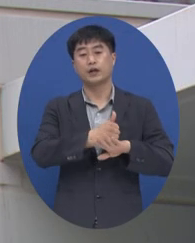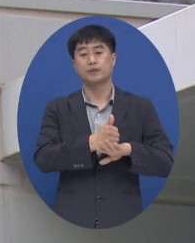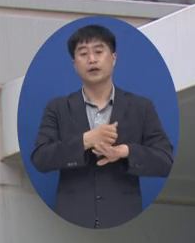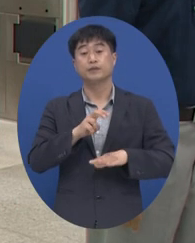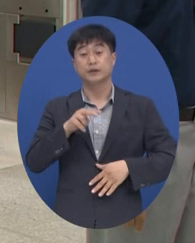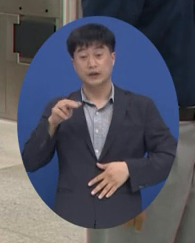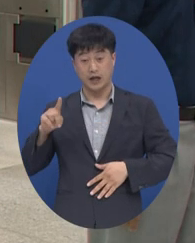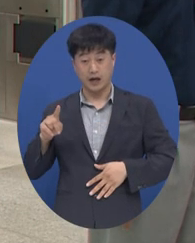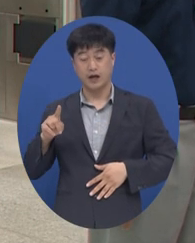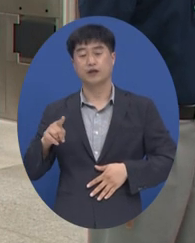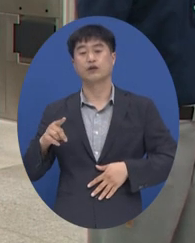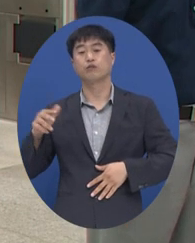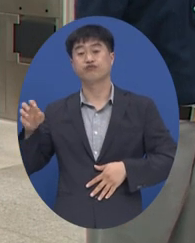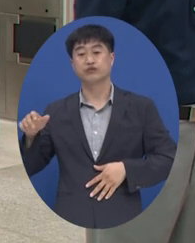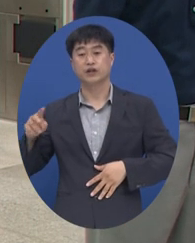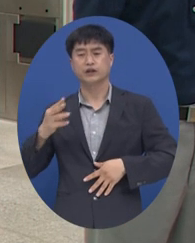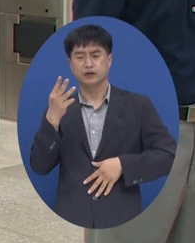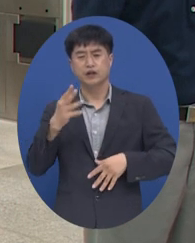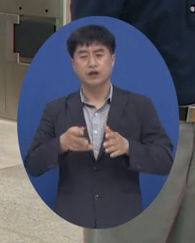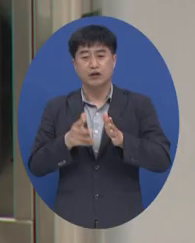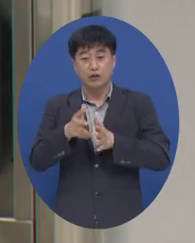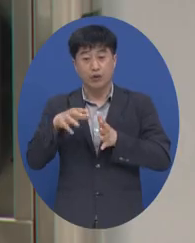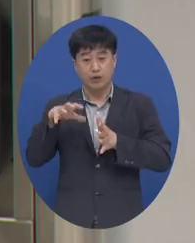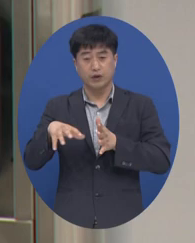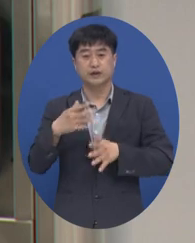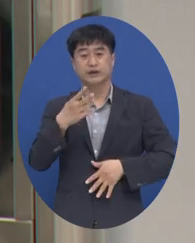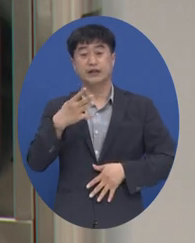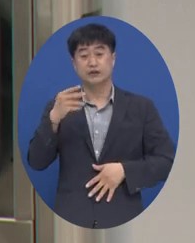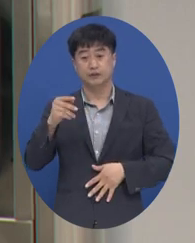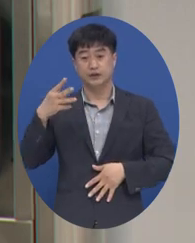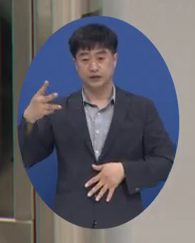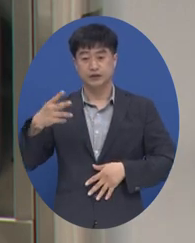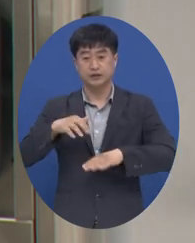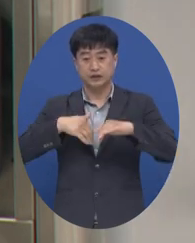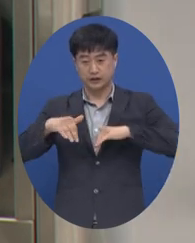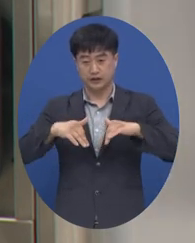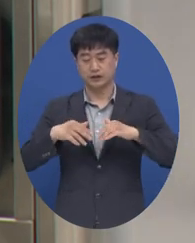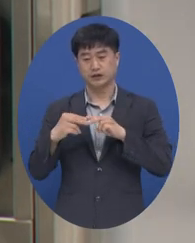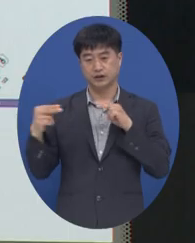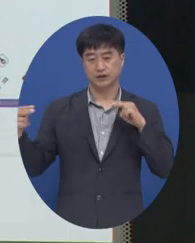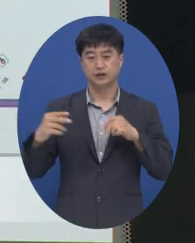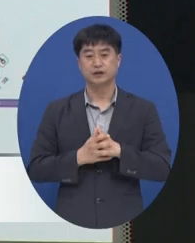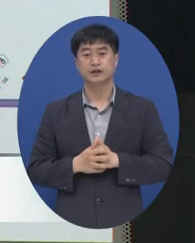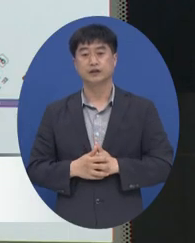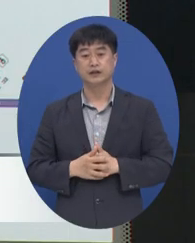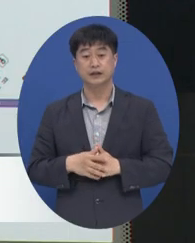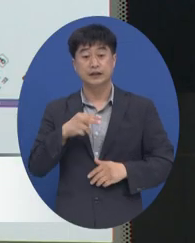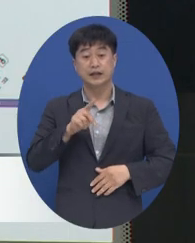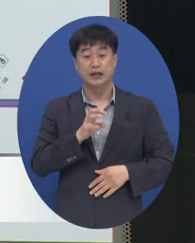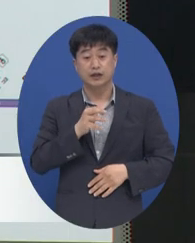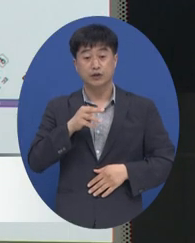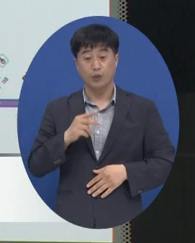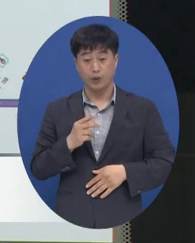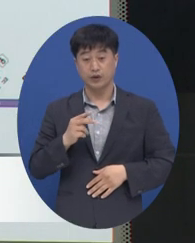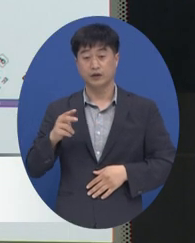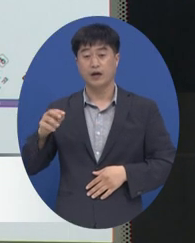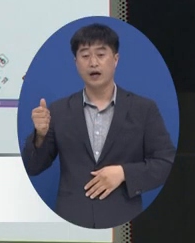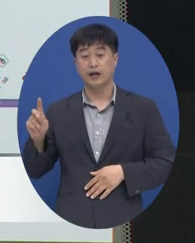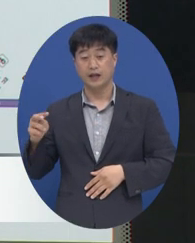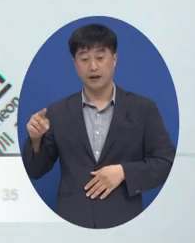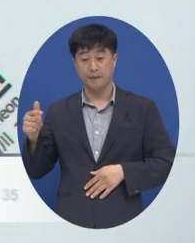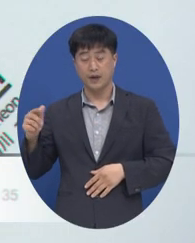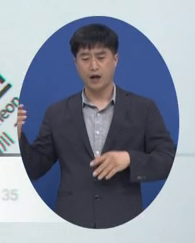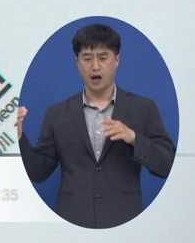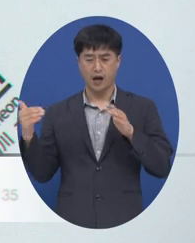미사역을 거쳐 하남 풍산역까지 총 3개 정거장에 4.7km를 오가는 노선입니다. 상일동역에서 하남 풍산역까지